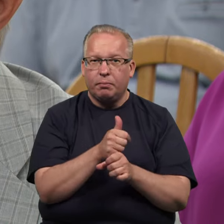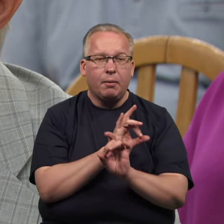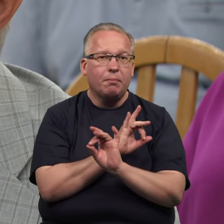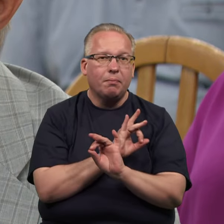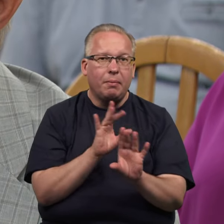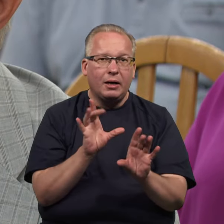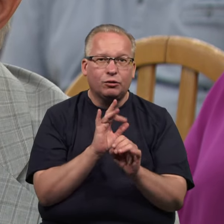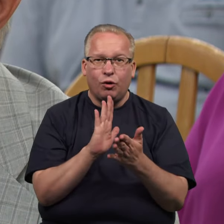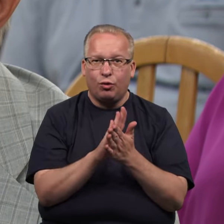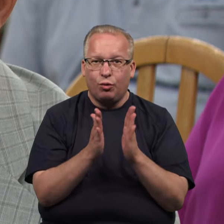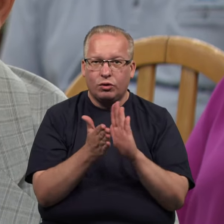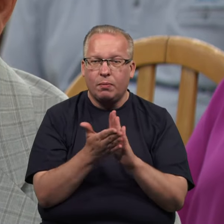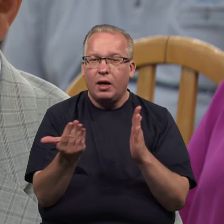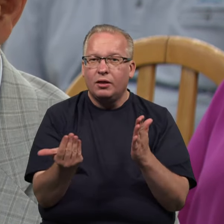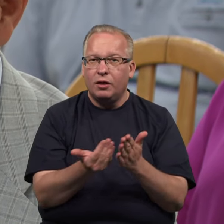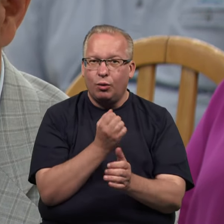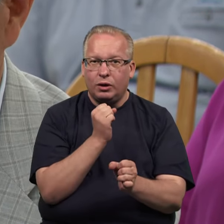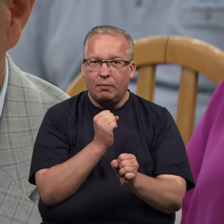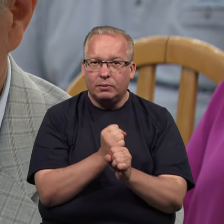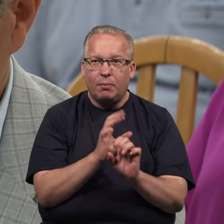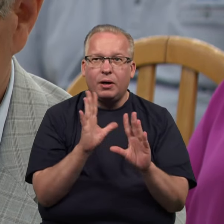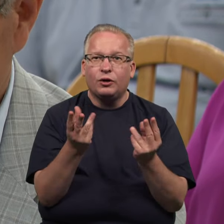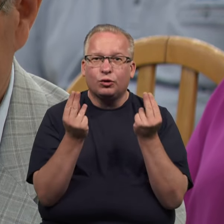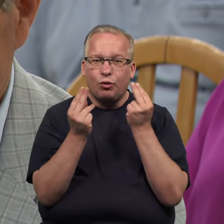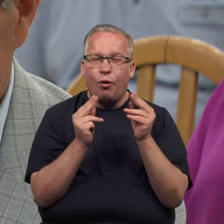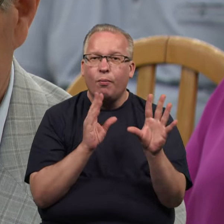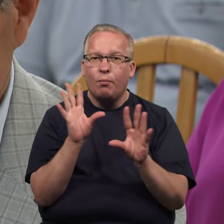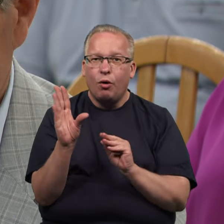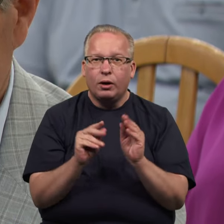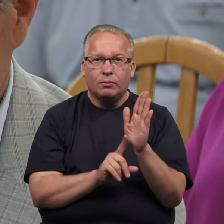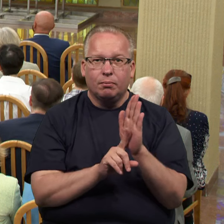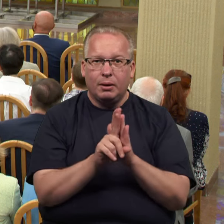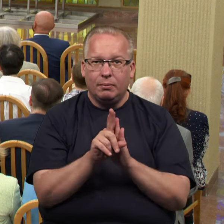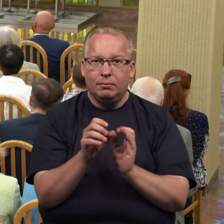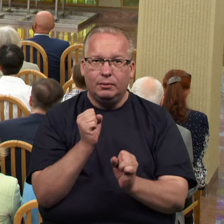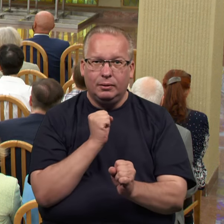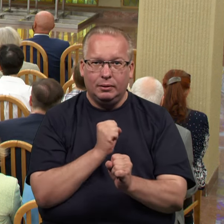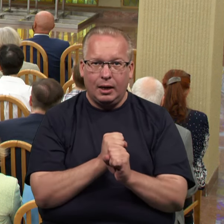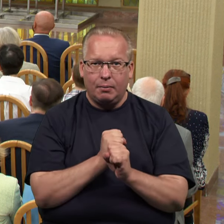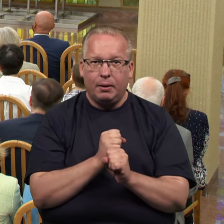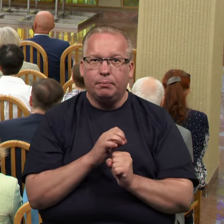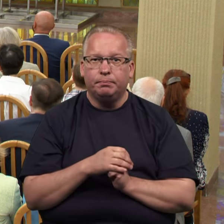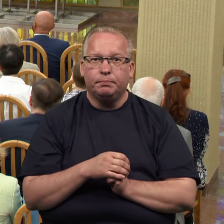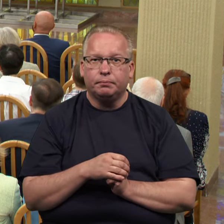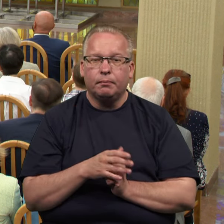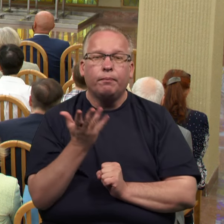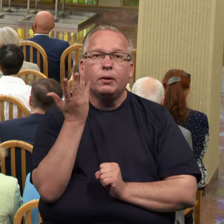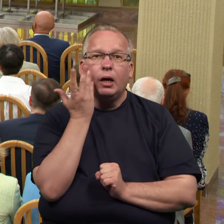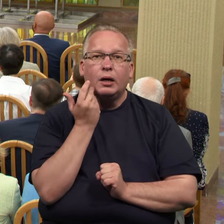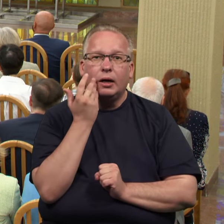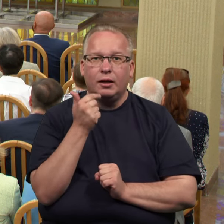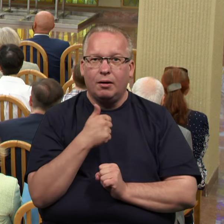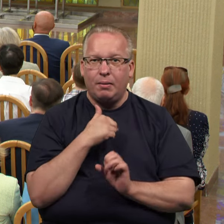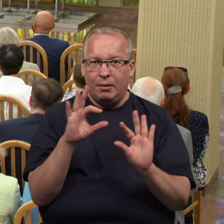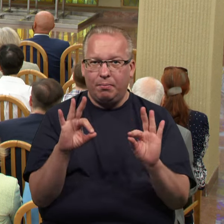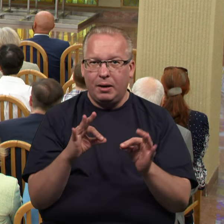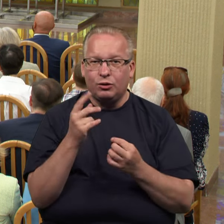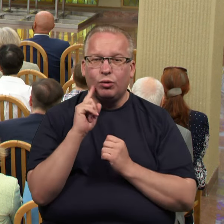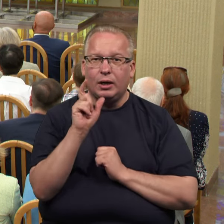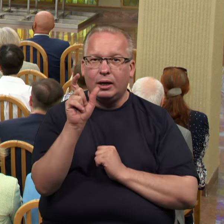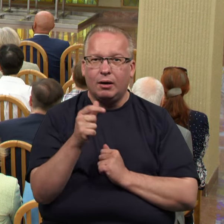kaip rengėsi naujoms pareigoms, iš ko mokėsi, pradėdami darbą. Kada man pasiūlė kandidatuoti,